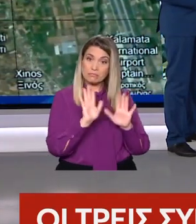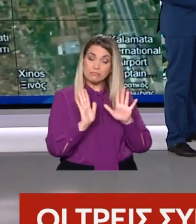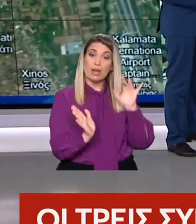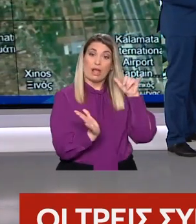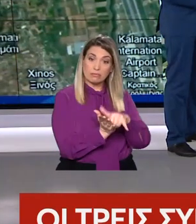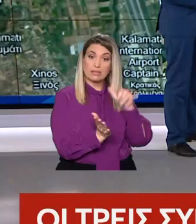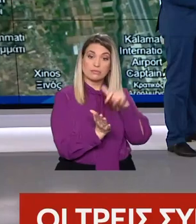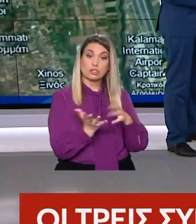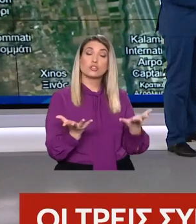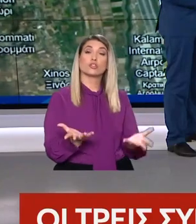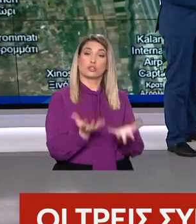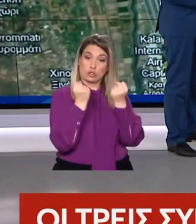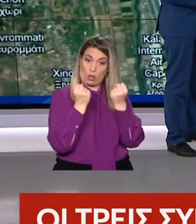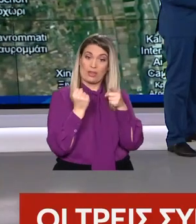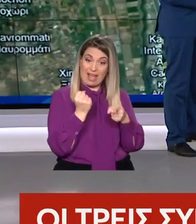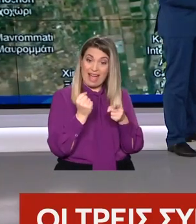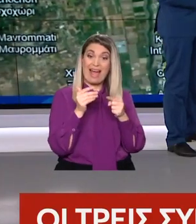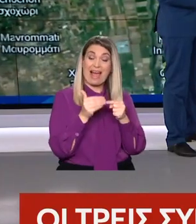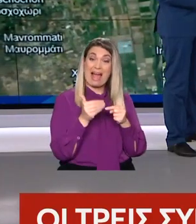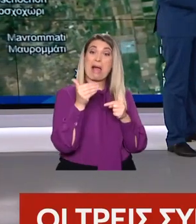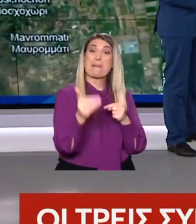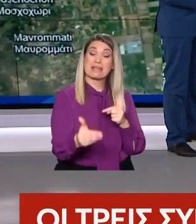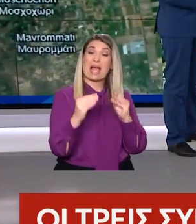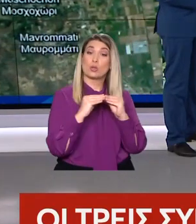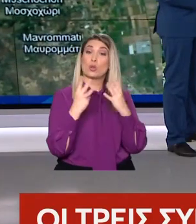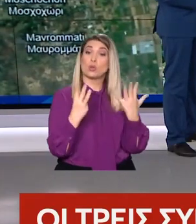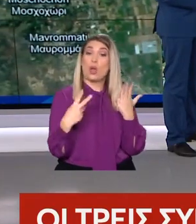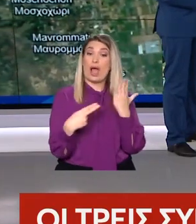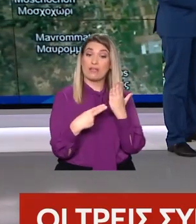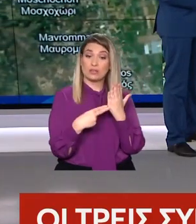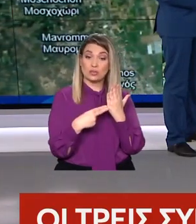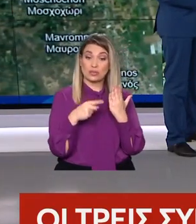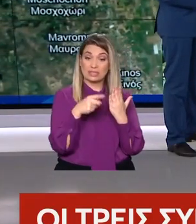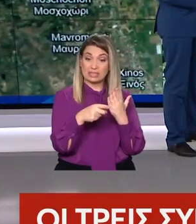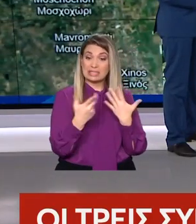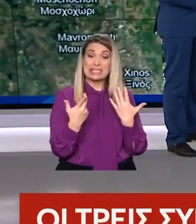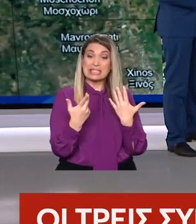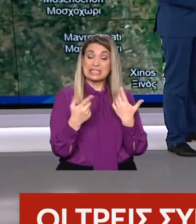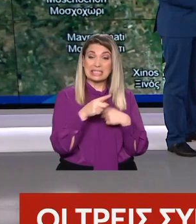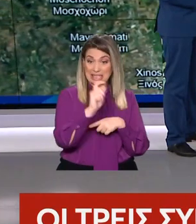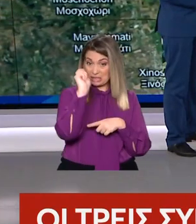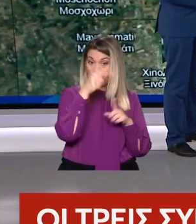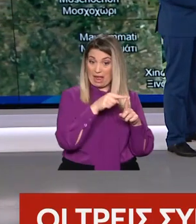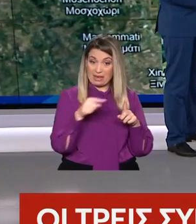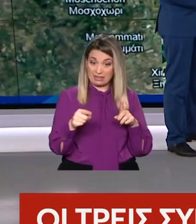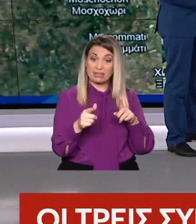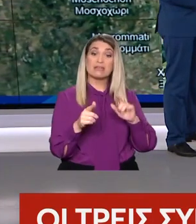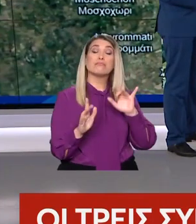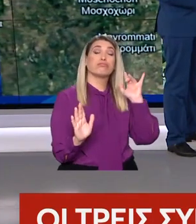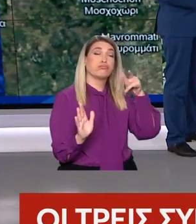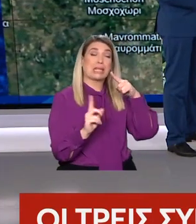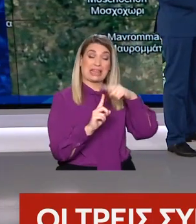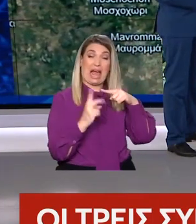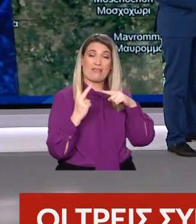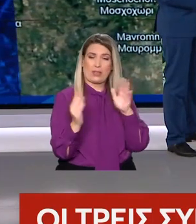δύο. Τον ίδιο χρόνο, ωστόσο, στις 28 Αυγούστου 2018, 7 ναυτικά μίλια βόρεια της Σπάρτης συντρίβεται ένα ακόμα ΤΑΦ2,